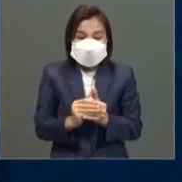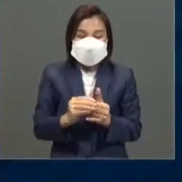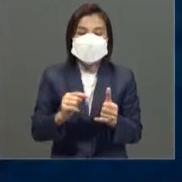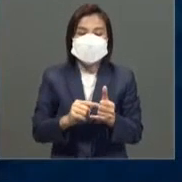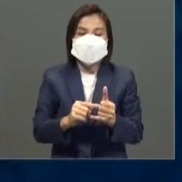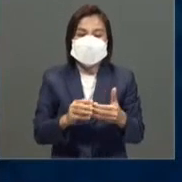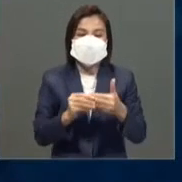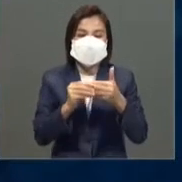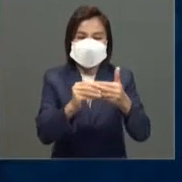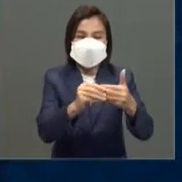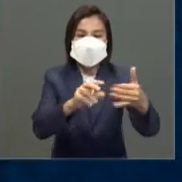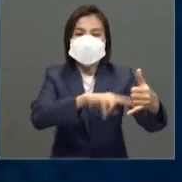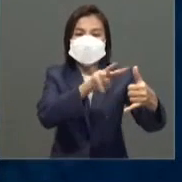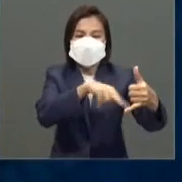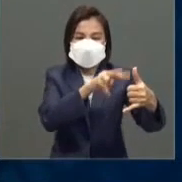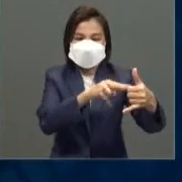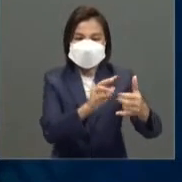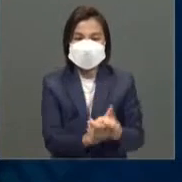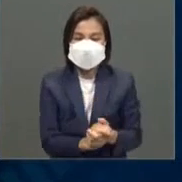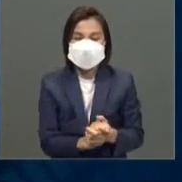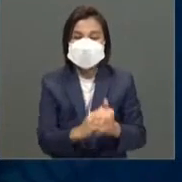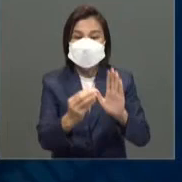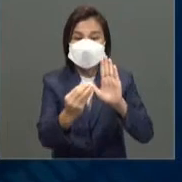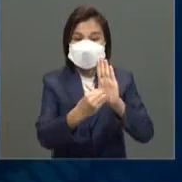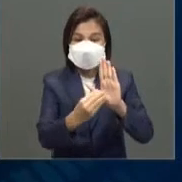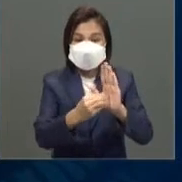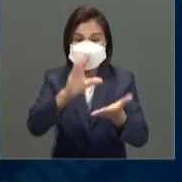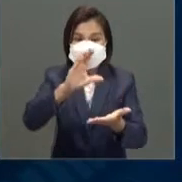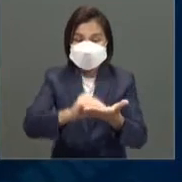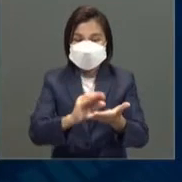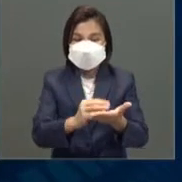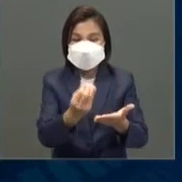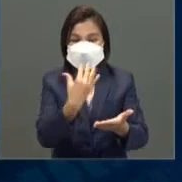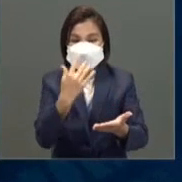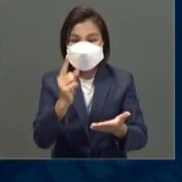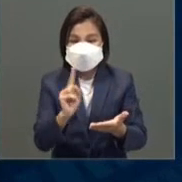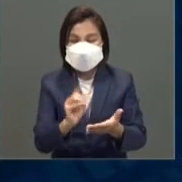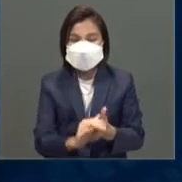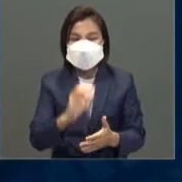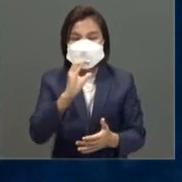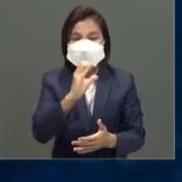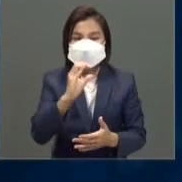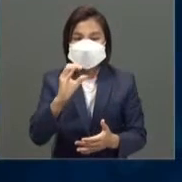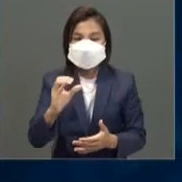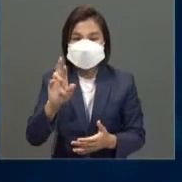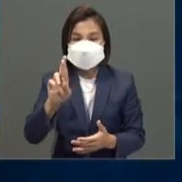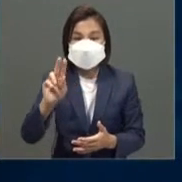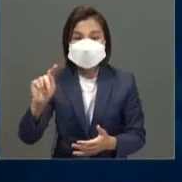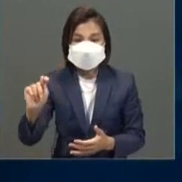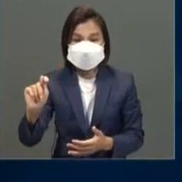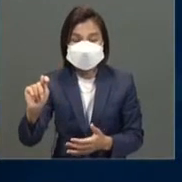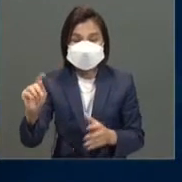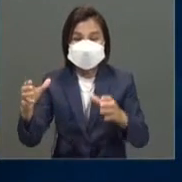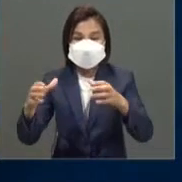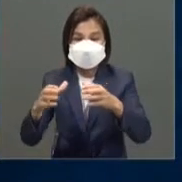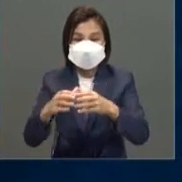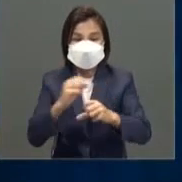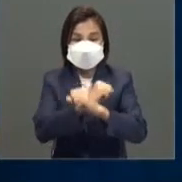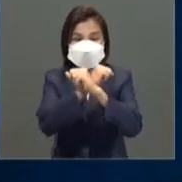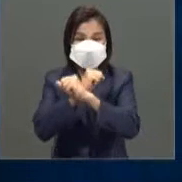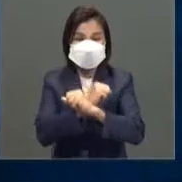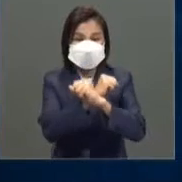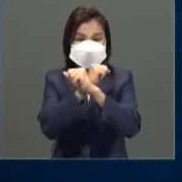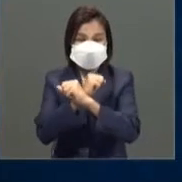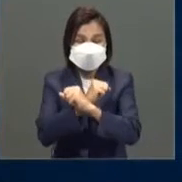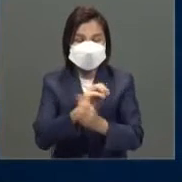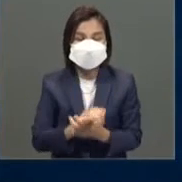พนี้ซึ่งทางกทม.ก็ได้รายงานว่าตอนนี้ CCRT เนี่ยทีมป้องกัน